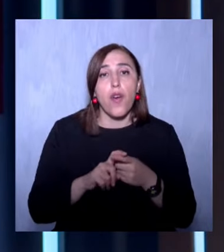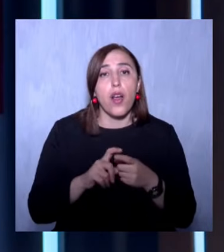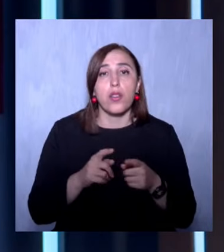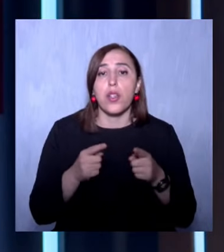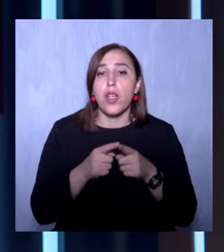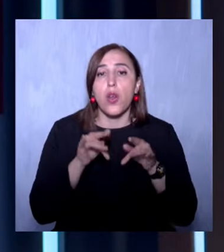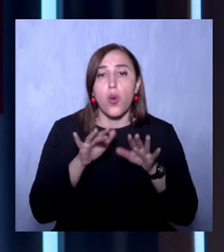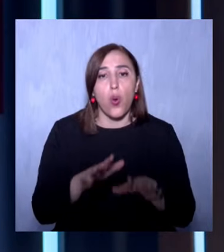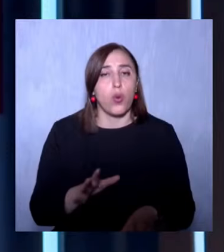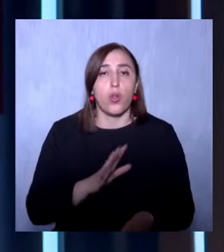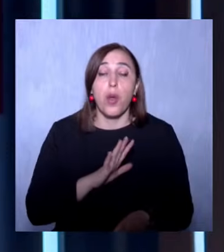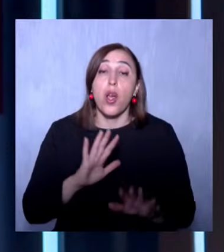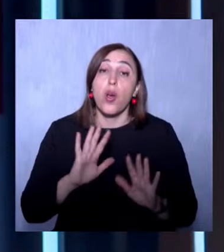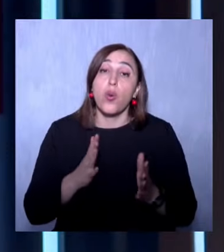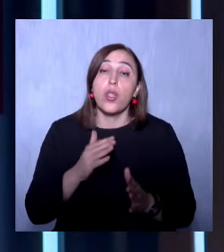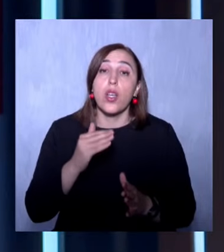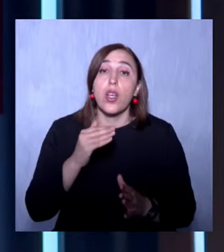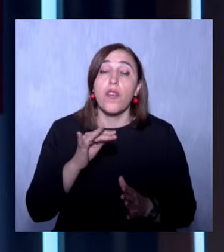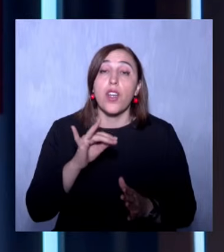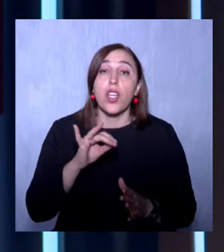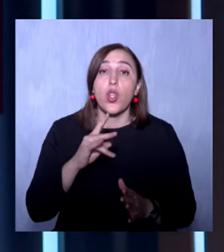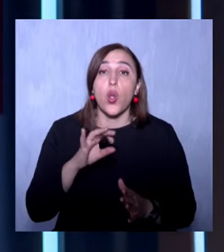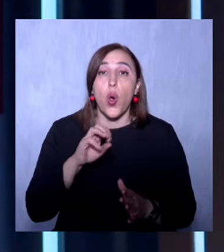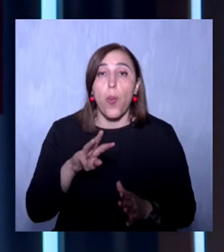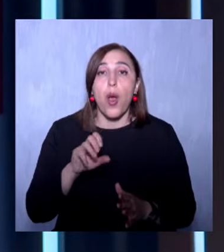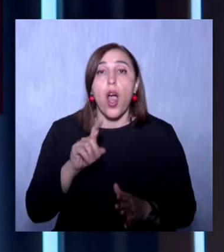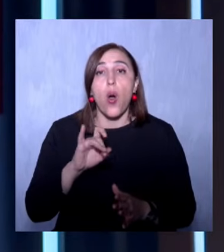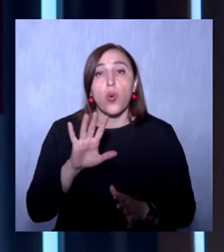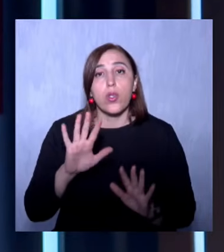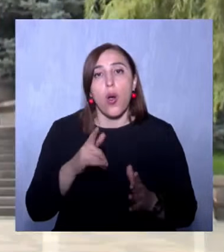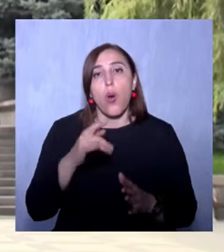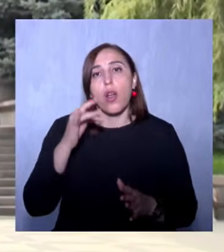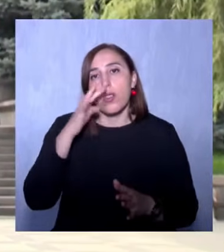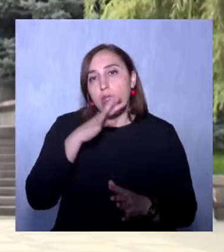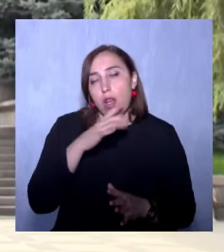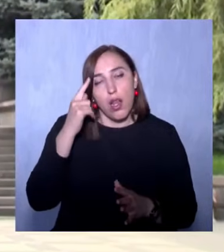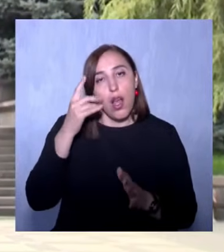չեն քրեականացրել եւ միգուցե Freedom House-ն իրենց սխալ է հասկացել։